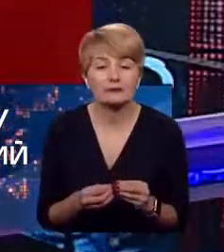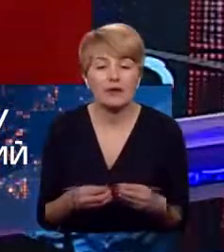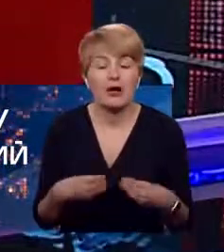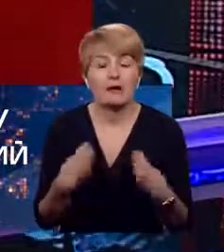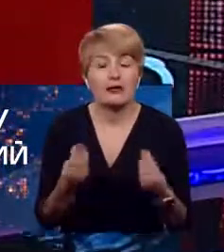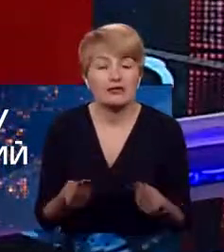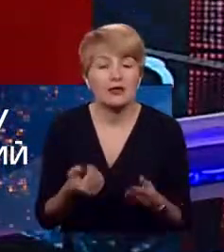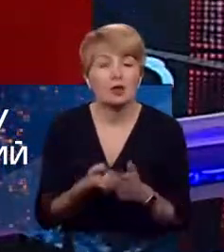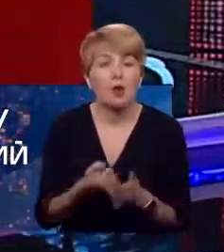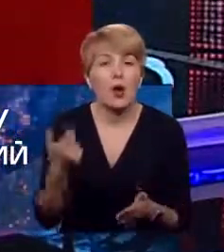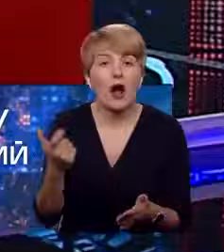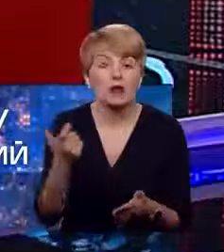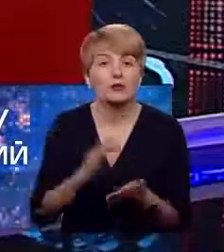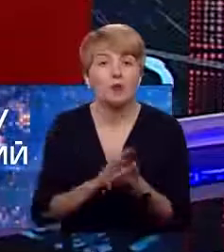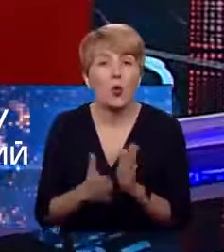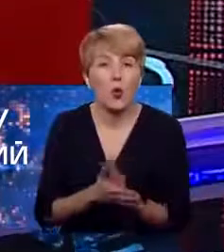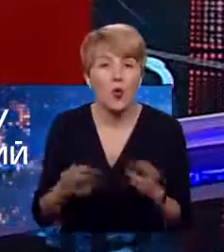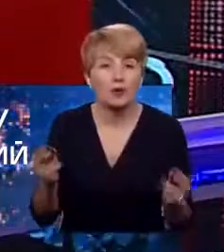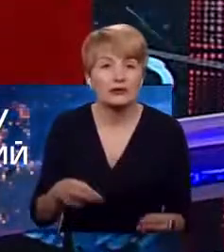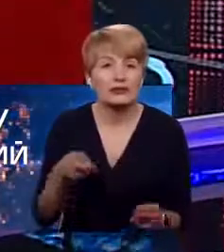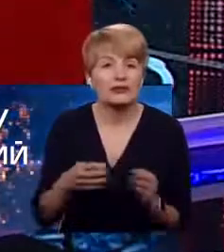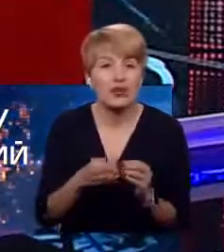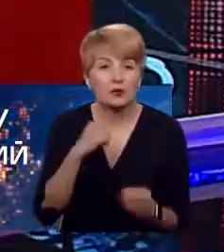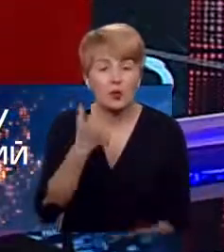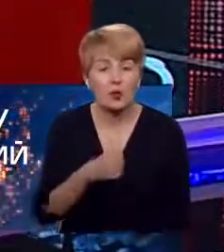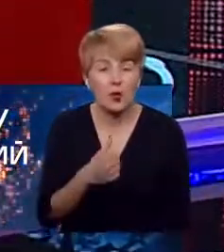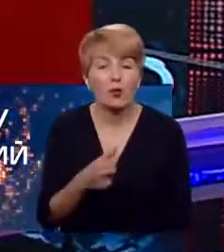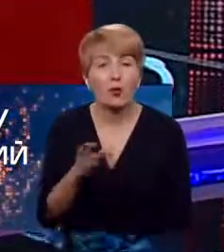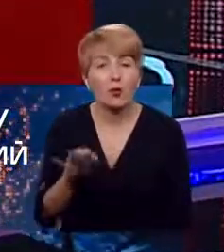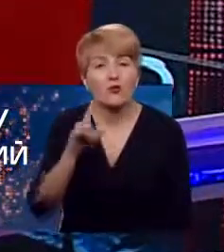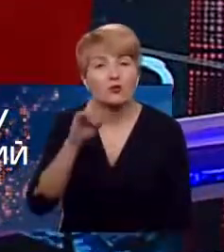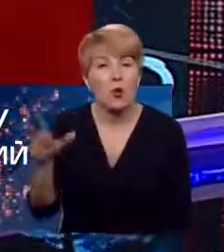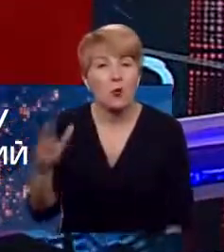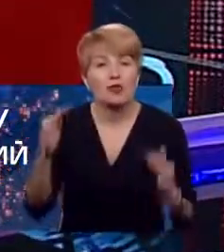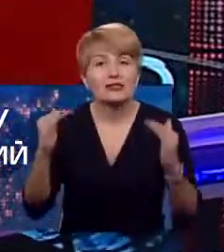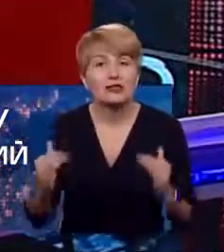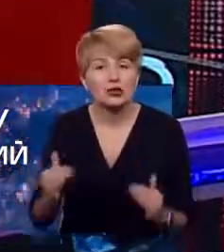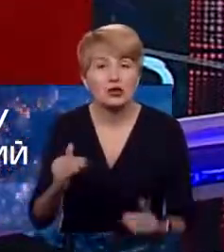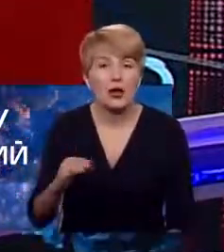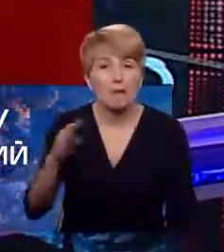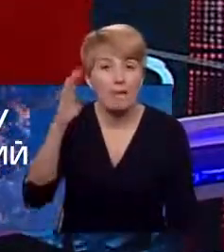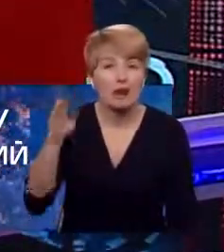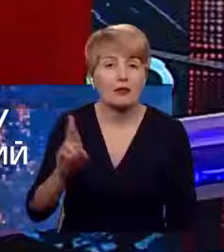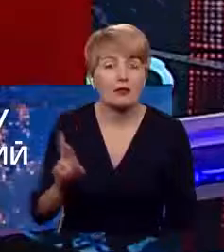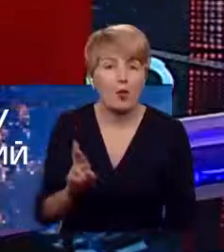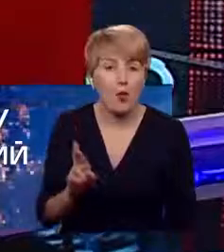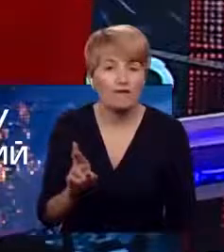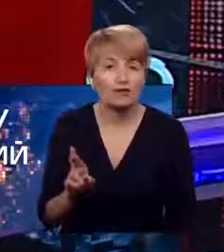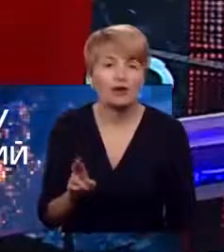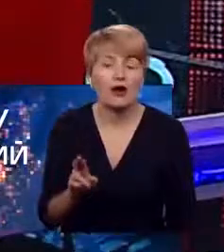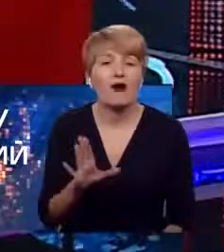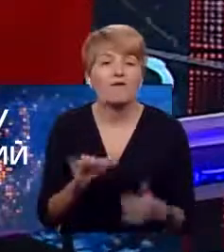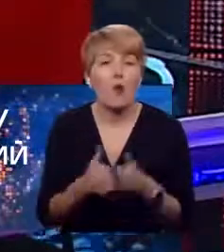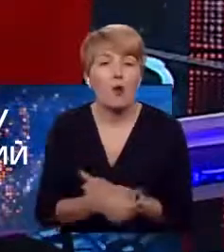до Харківських угод 2010 року, до відомої знижки пана Януковича в обмін на